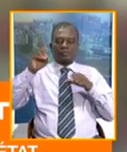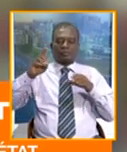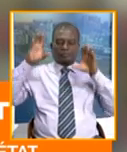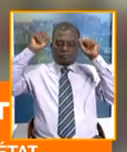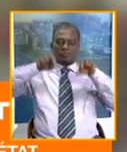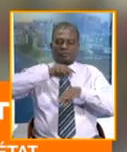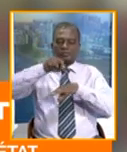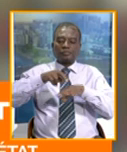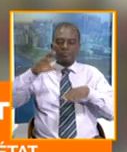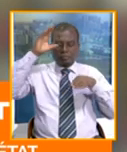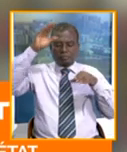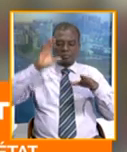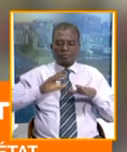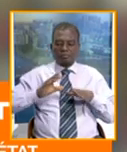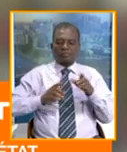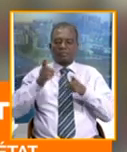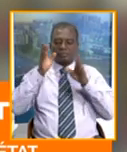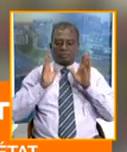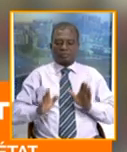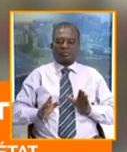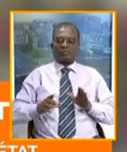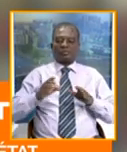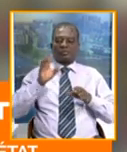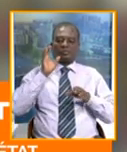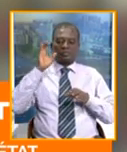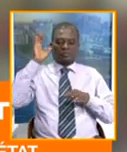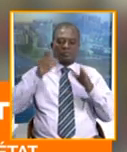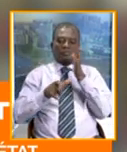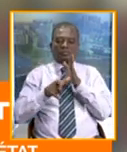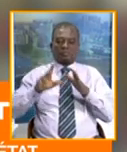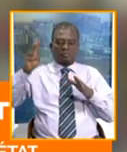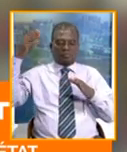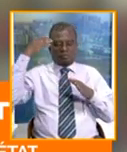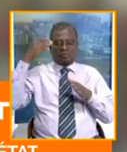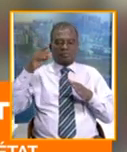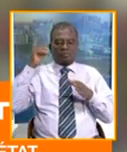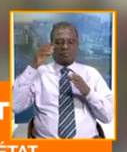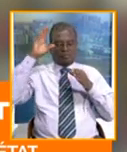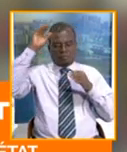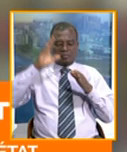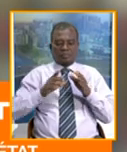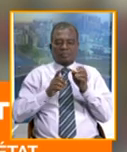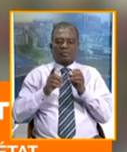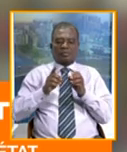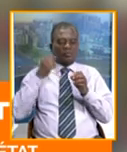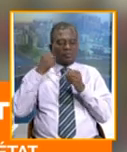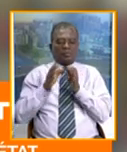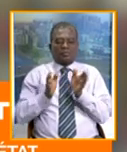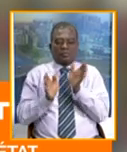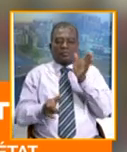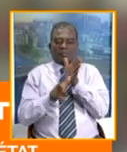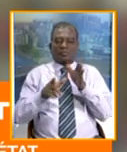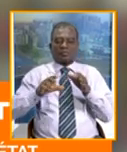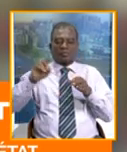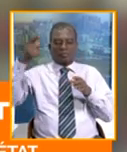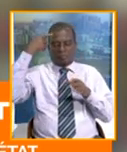République, Messieurs les directeurs du cabinet adjoint du Premier ministre, Monsieur le secrétaire général adjoint du gouvernement, Monsieur le secrétaire